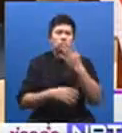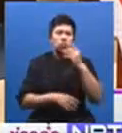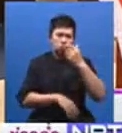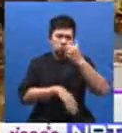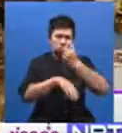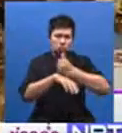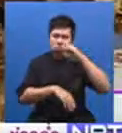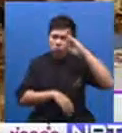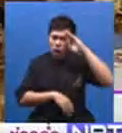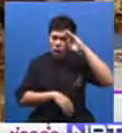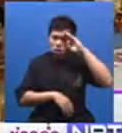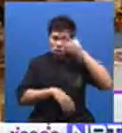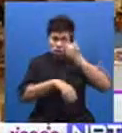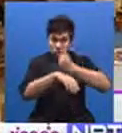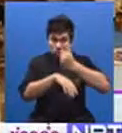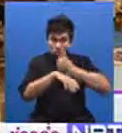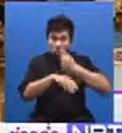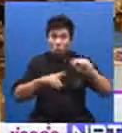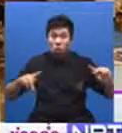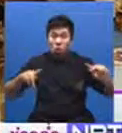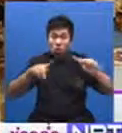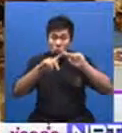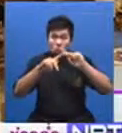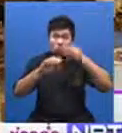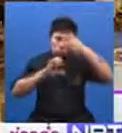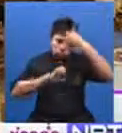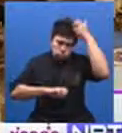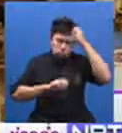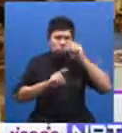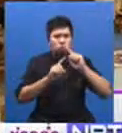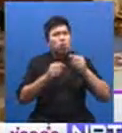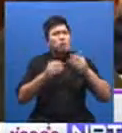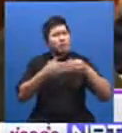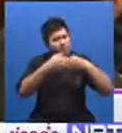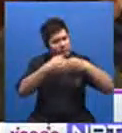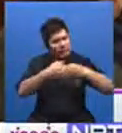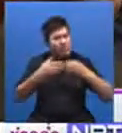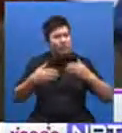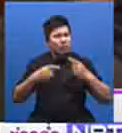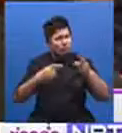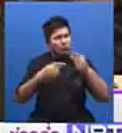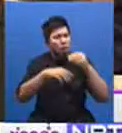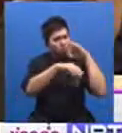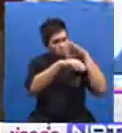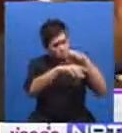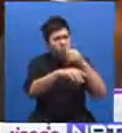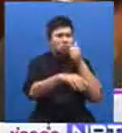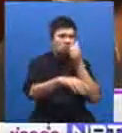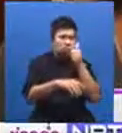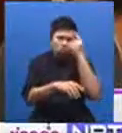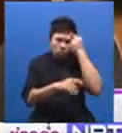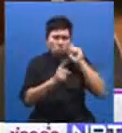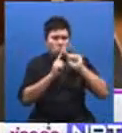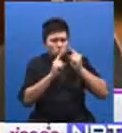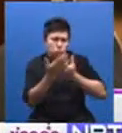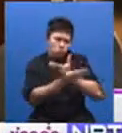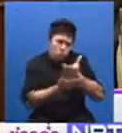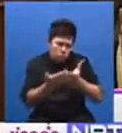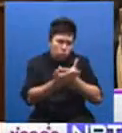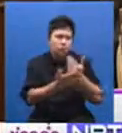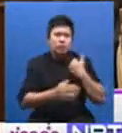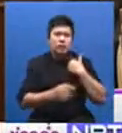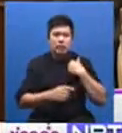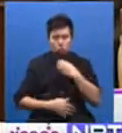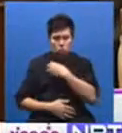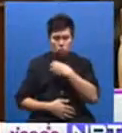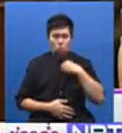รัฐมนตรีว่าการกระทรวงมหาดไทยเพื่อแสดงความยินดีในโอกาสที่เข้ารับตำแหน่งและหารือข้อราชการโดย